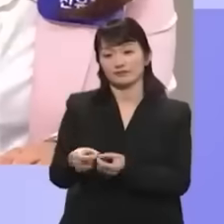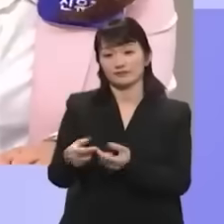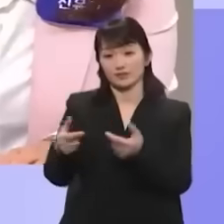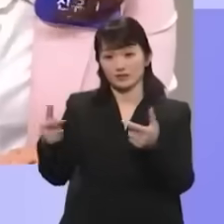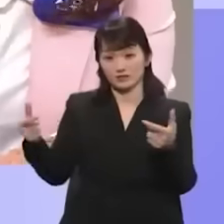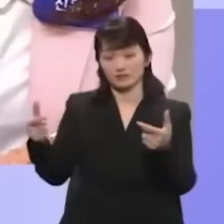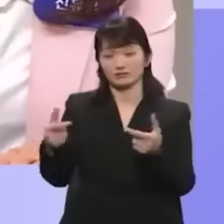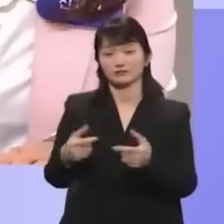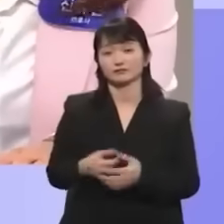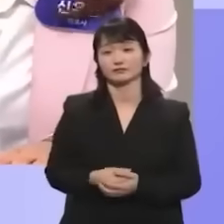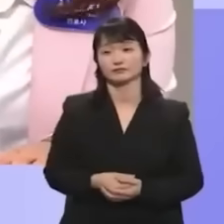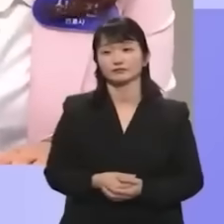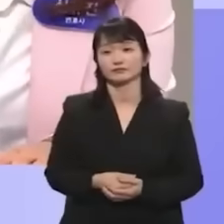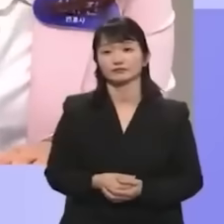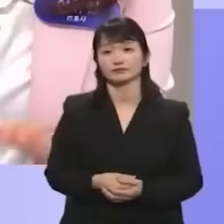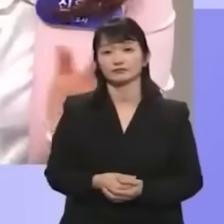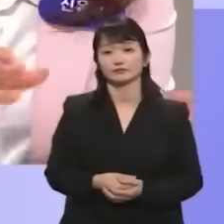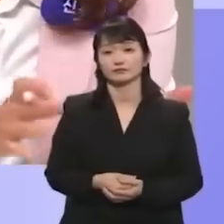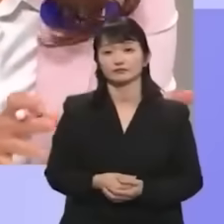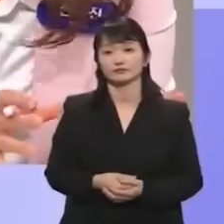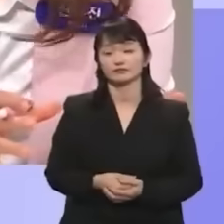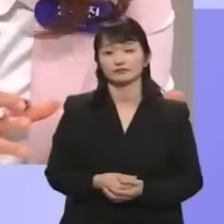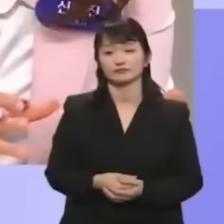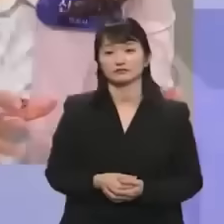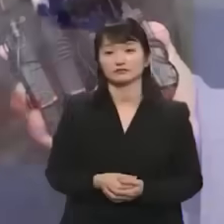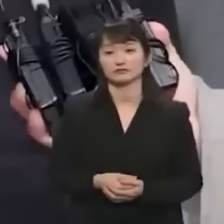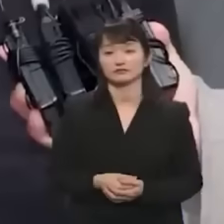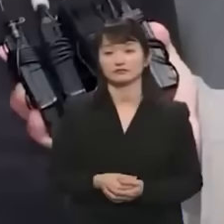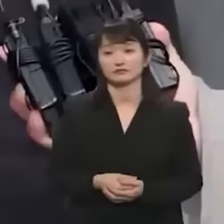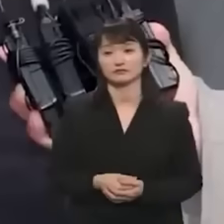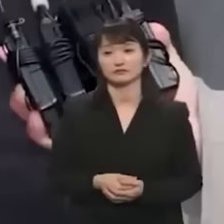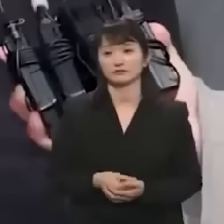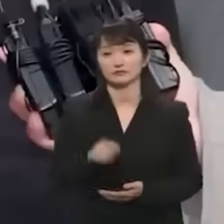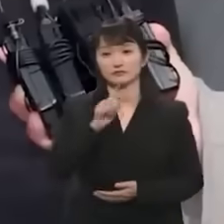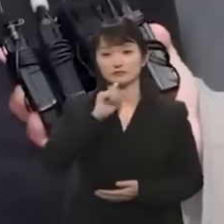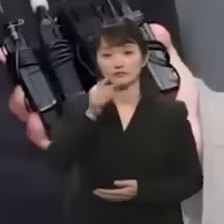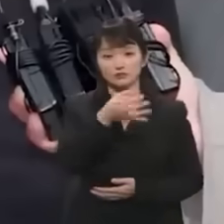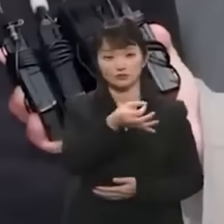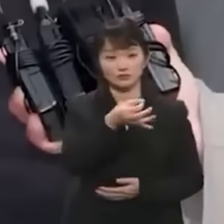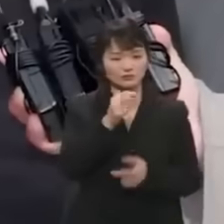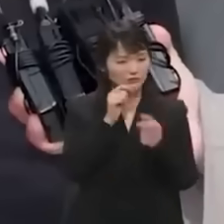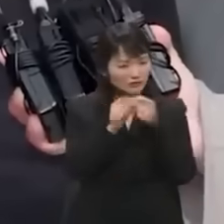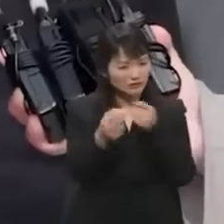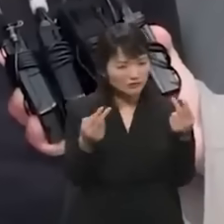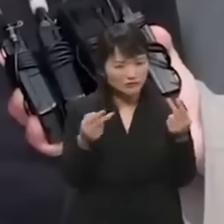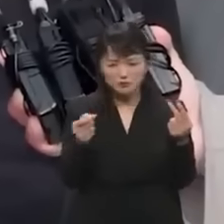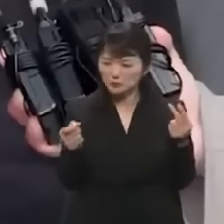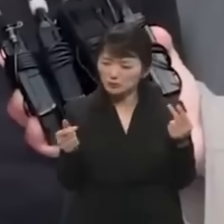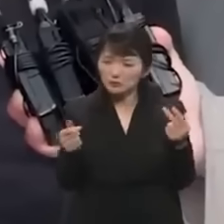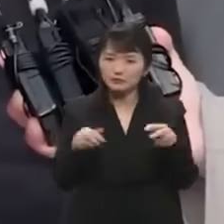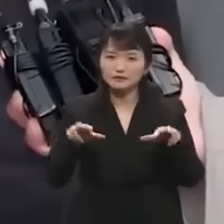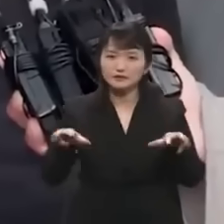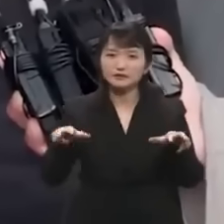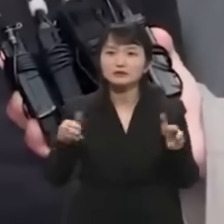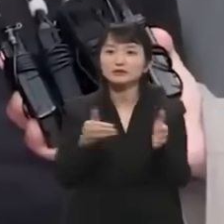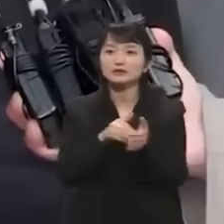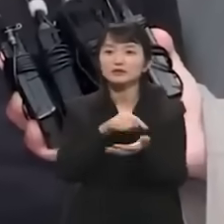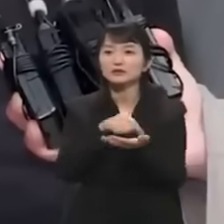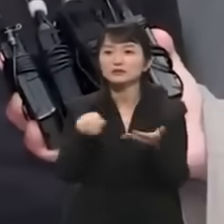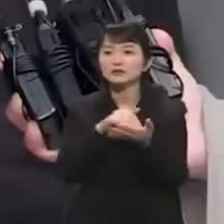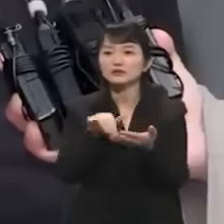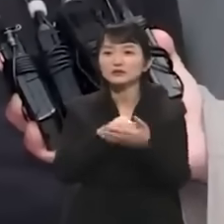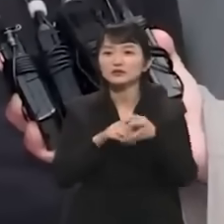그렇습니다 당초에는 고소 금액이 어 사기 행각에 비해서 너무 작았던게 아닌가 했는데 지금까지 밝혀진 피해자는 총